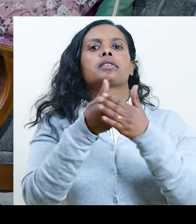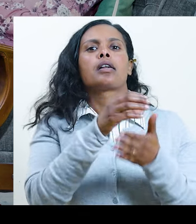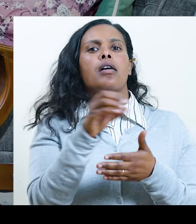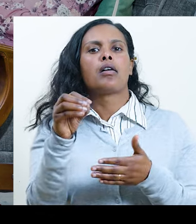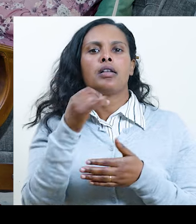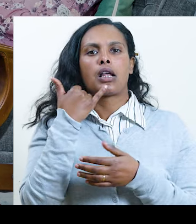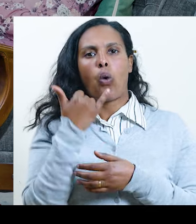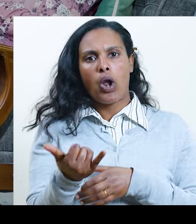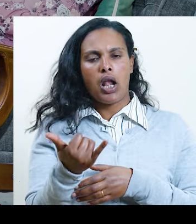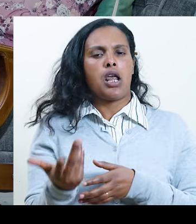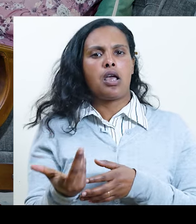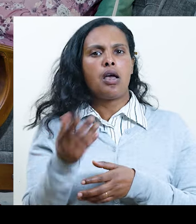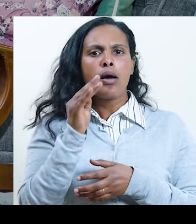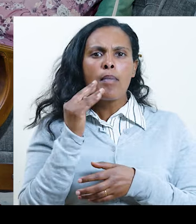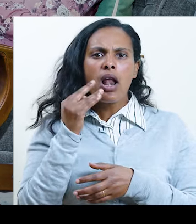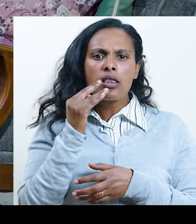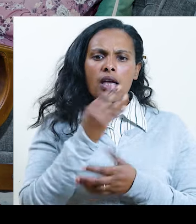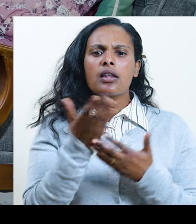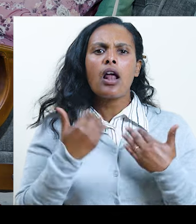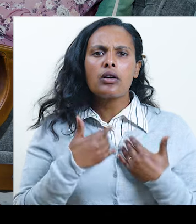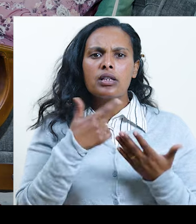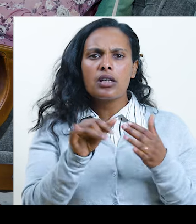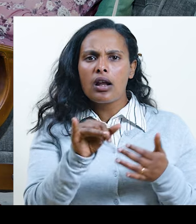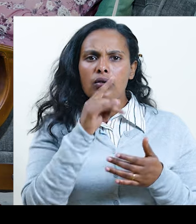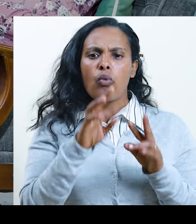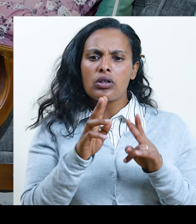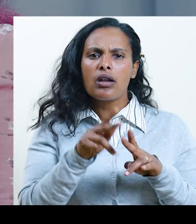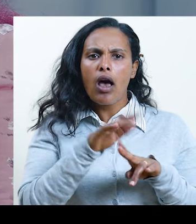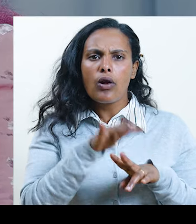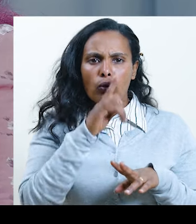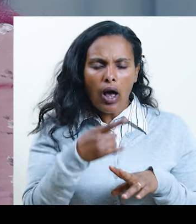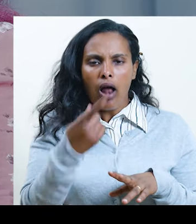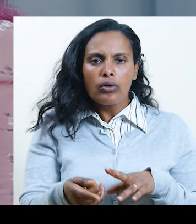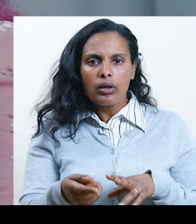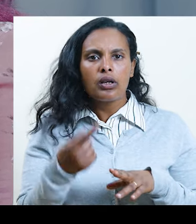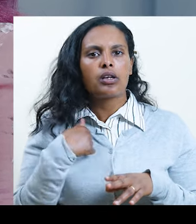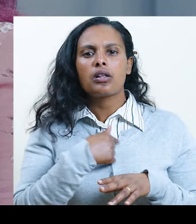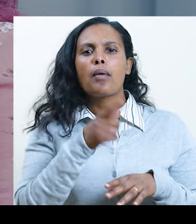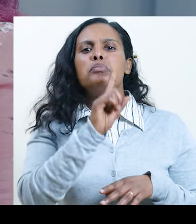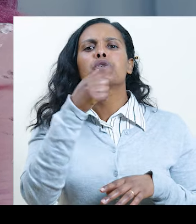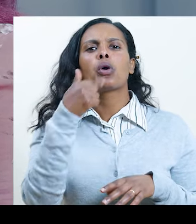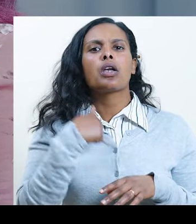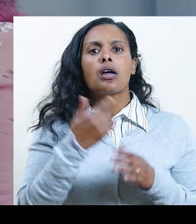ደረሰና ተደወለልኝ፣ ሜላቴት ነው ያለሽው፣ እንደዚህ አይነት ቦታ ነው ያለሁት እና ምንድን ነው የምናየው፣